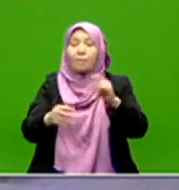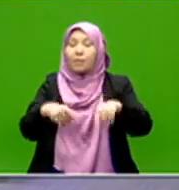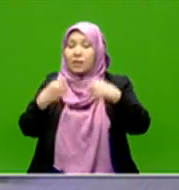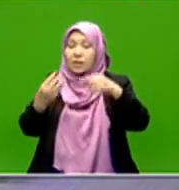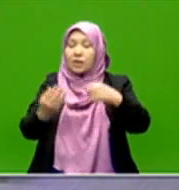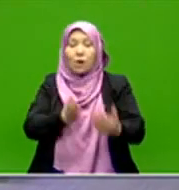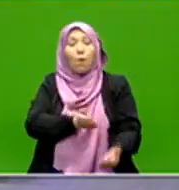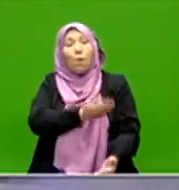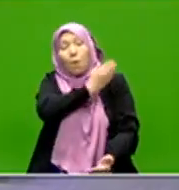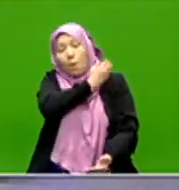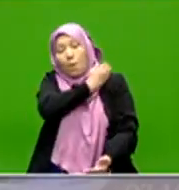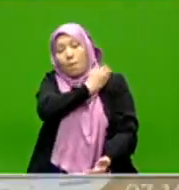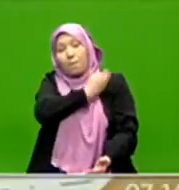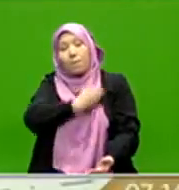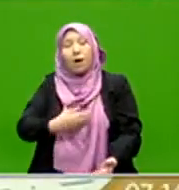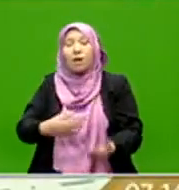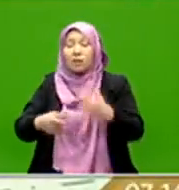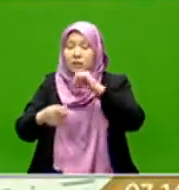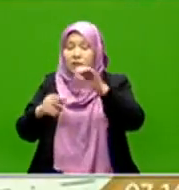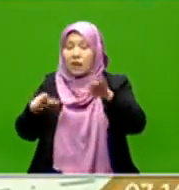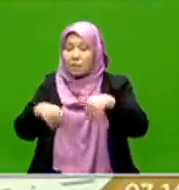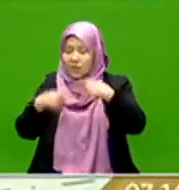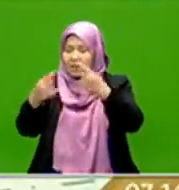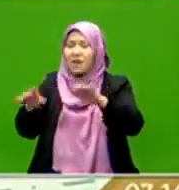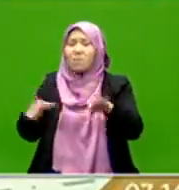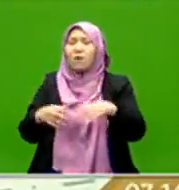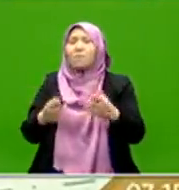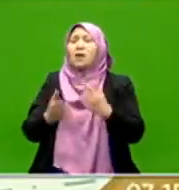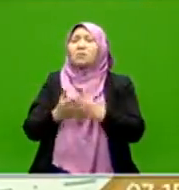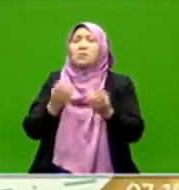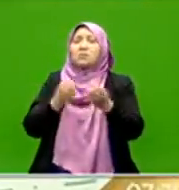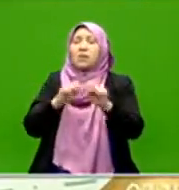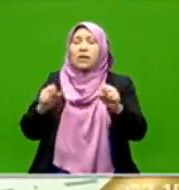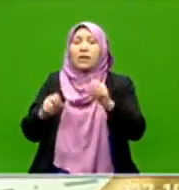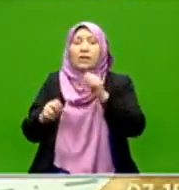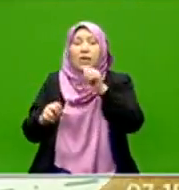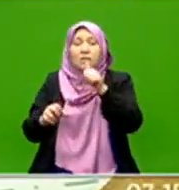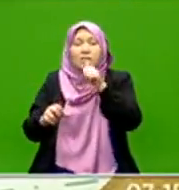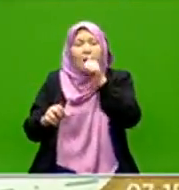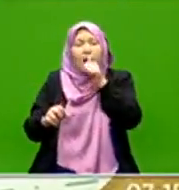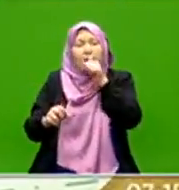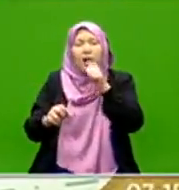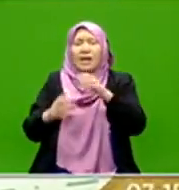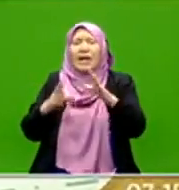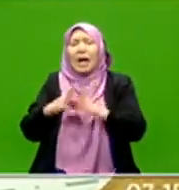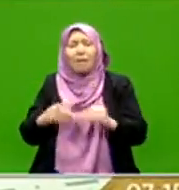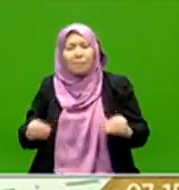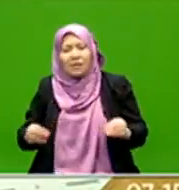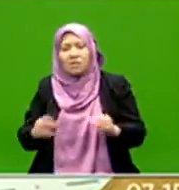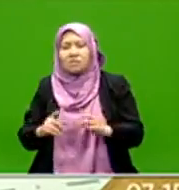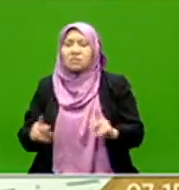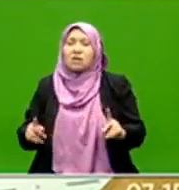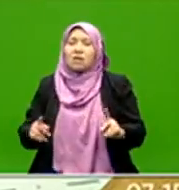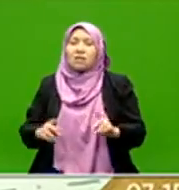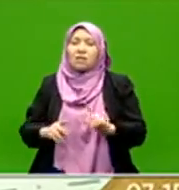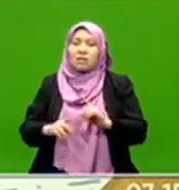tak buat persediaan, dia kata ustaz nak buat apa pusing ni, kan? Kan. Dia tak sabar nak habis. Betul. Kan? Pasti pantang. Pantang orang terlanggar